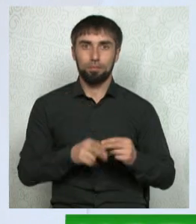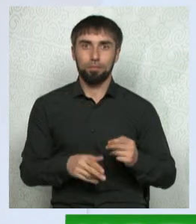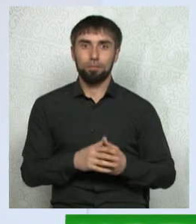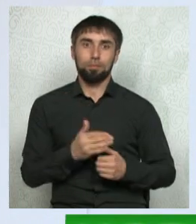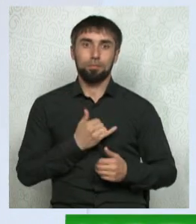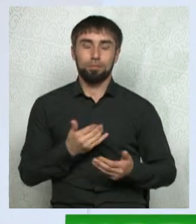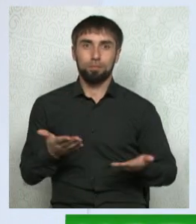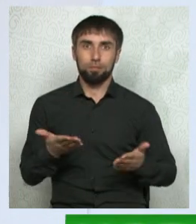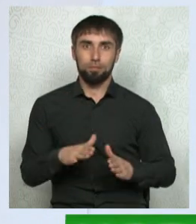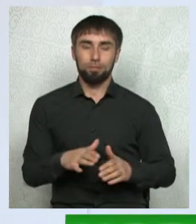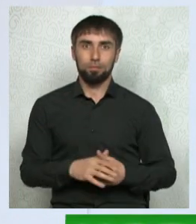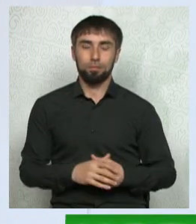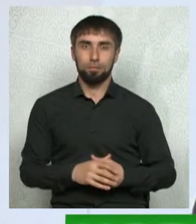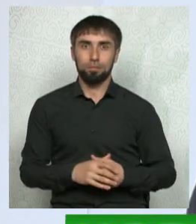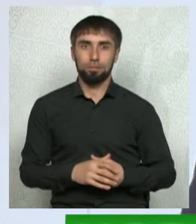У нас остался